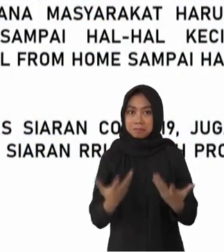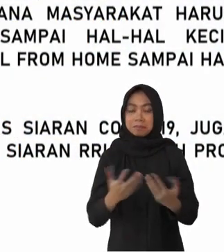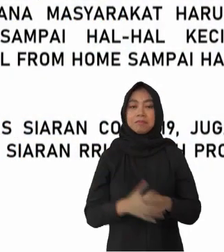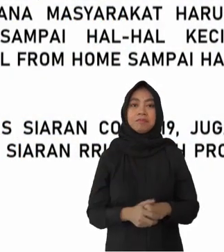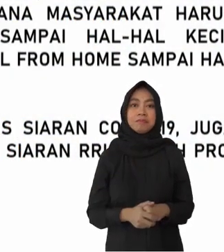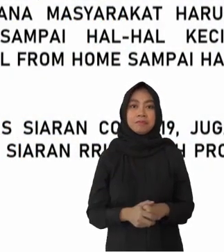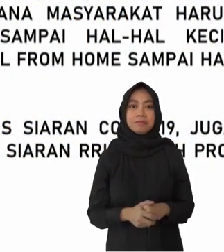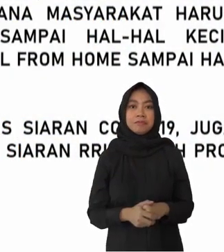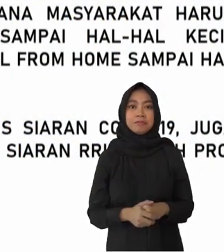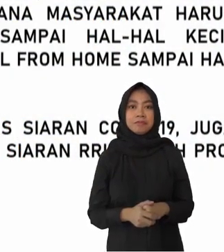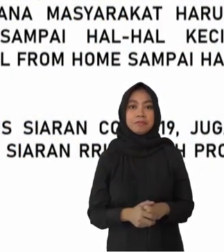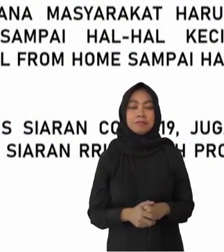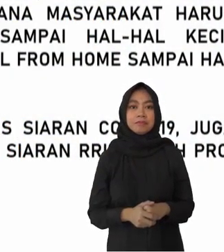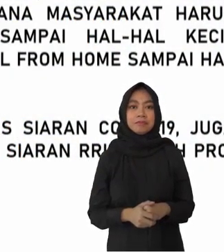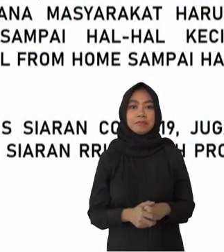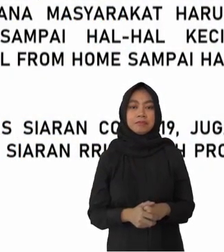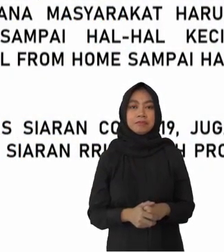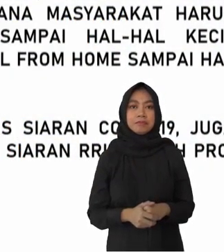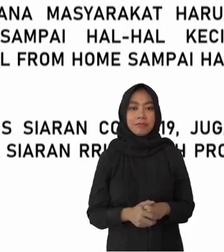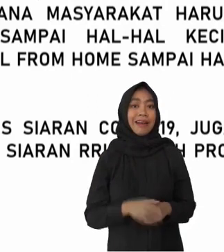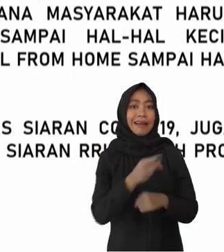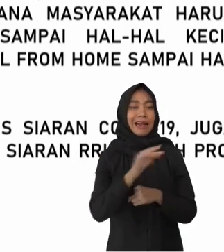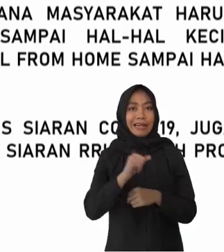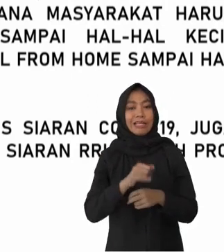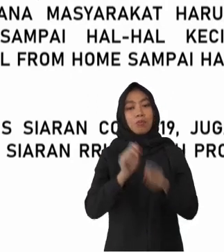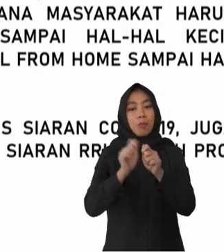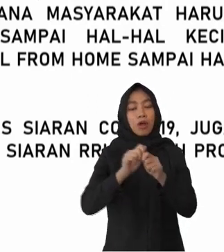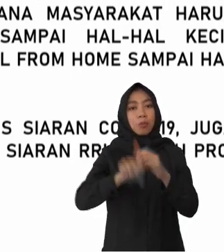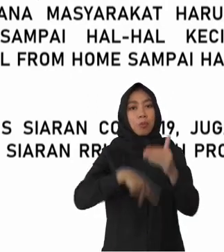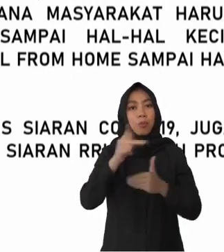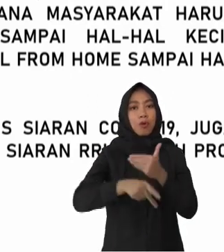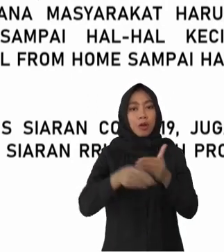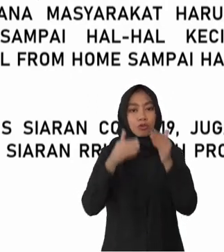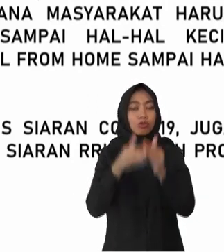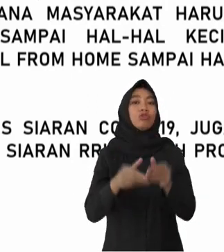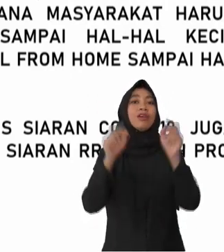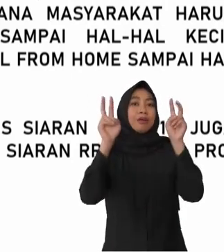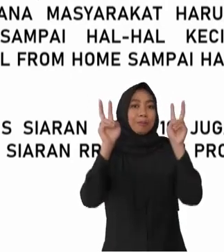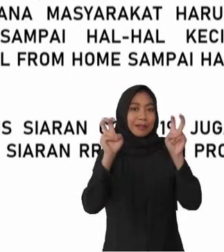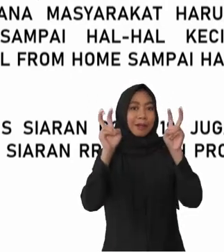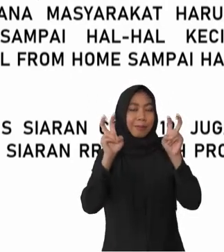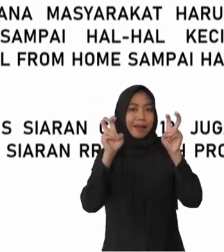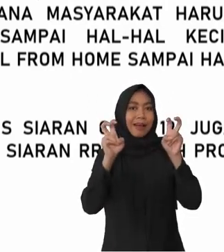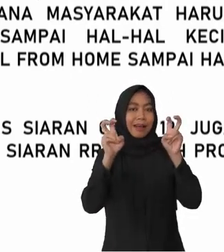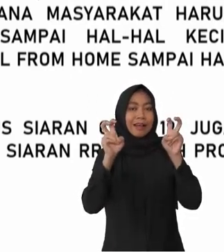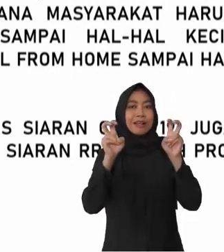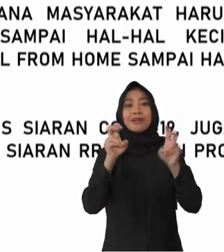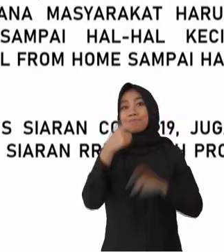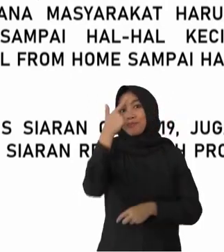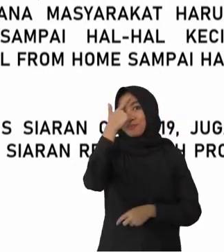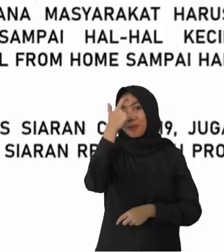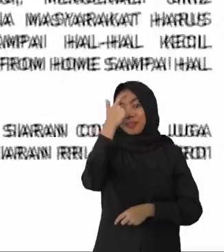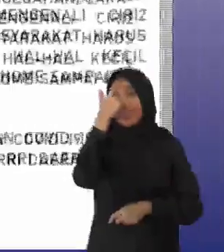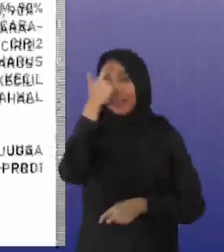RRI menghadirkan suatu program khusus yang diberi tema, yang diberi tajuk Belajar